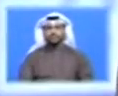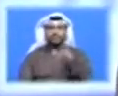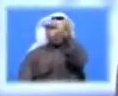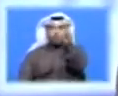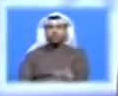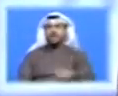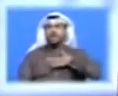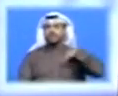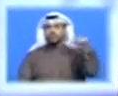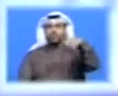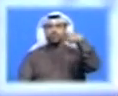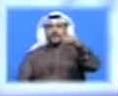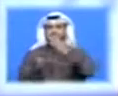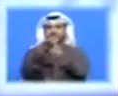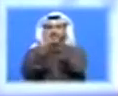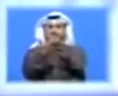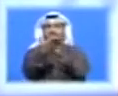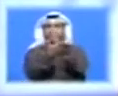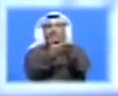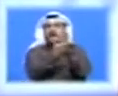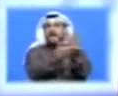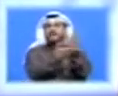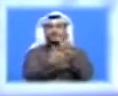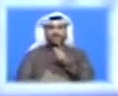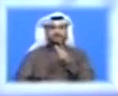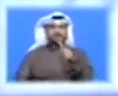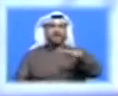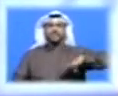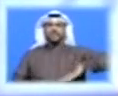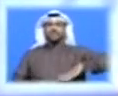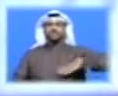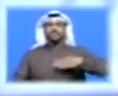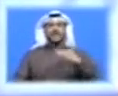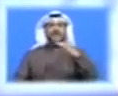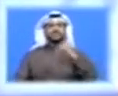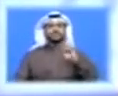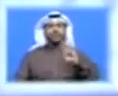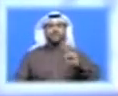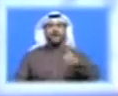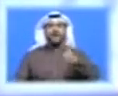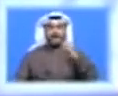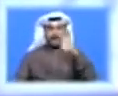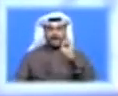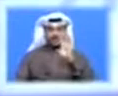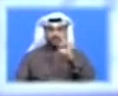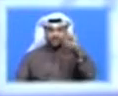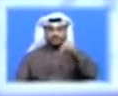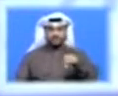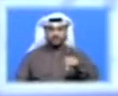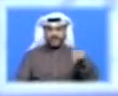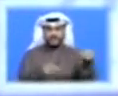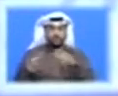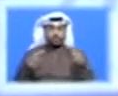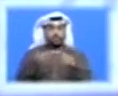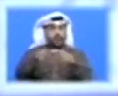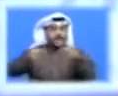أكد النائب الأول لرئيس مجلس الوزراء ووزير الخارجية الشيخ صباح الخالد الحمد الصباح أهمية الاتفاقية